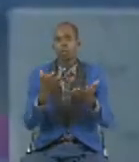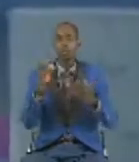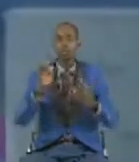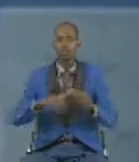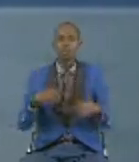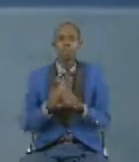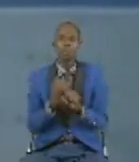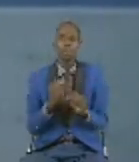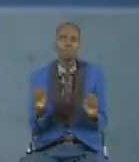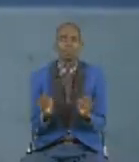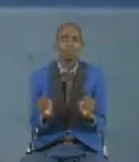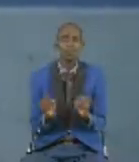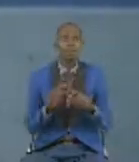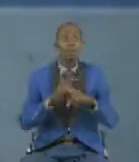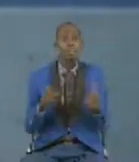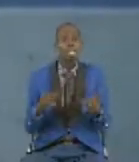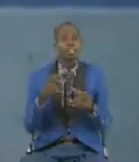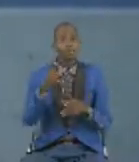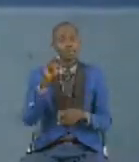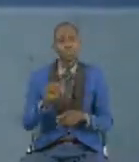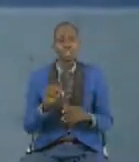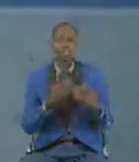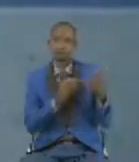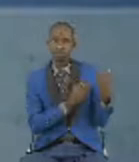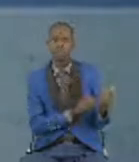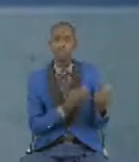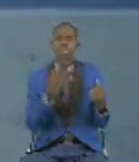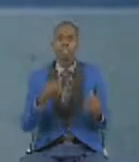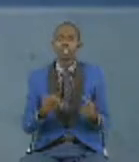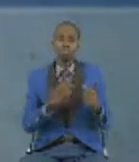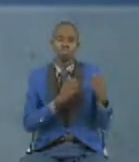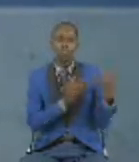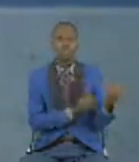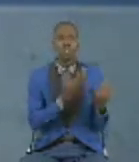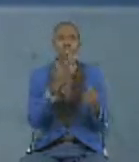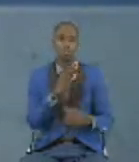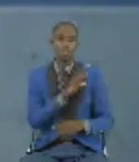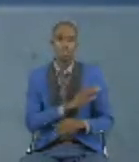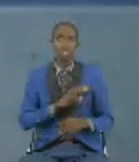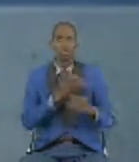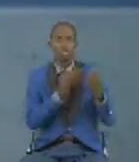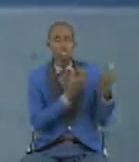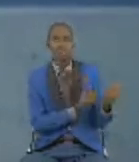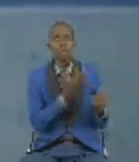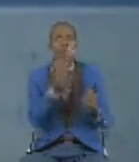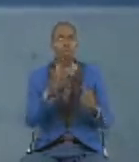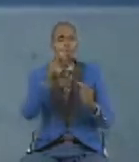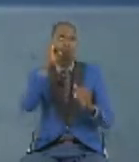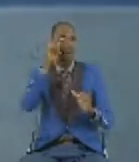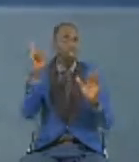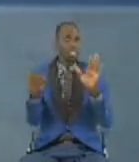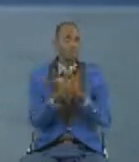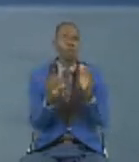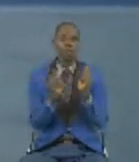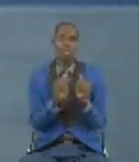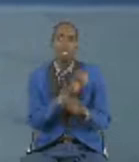intimider. Mais il faut du courage, le courage du caractère, le courage d'identification à